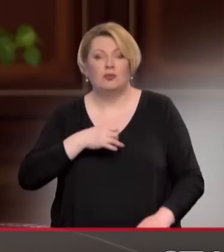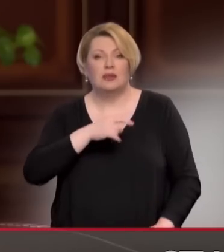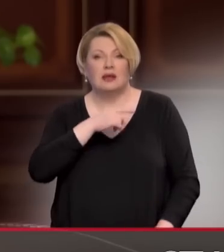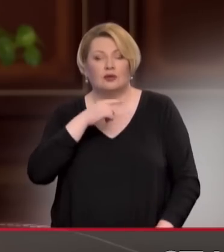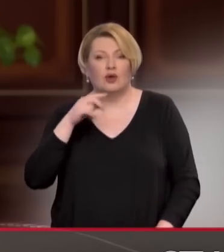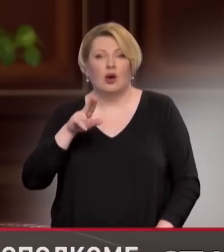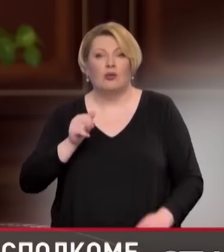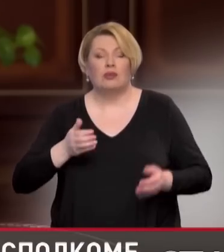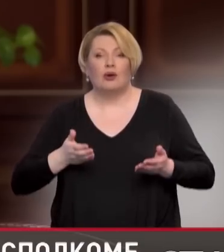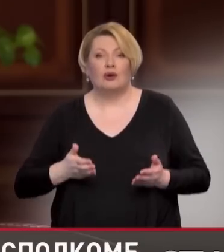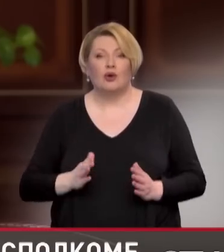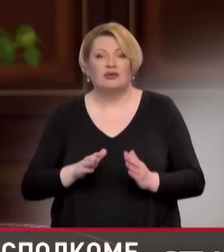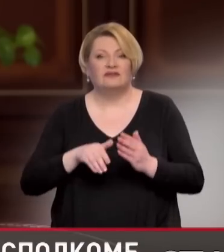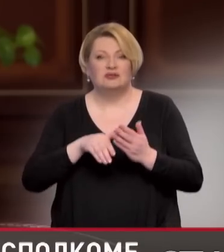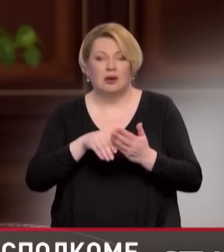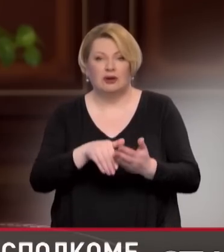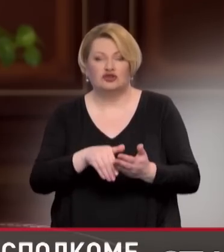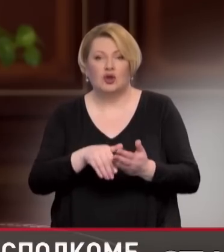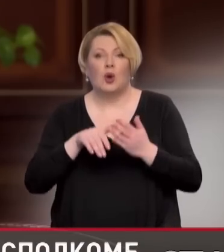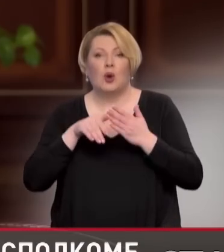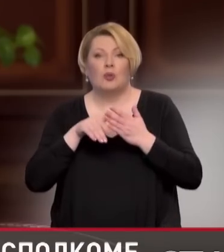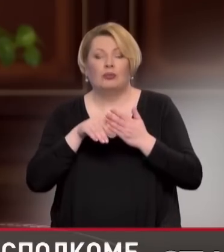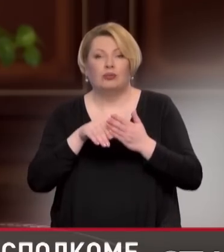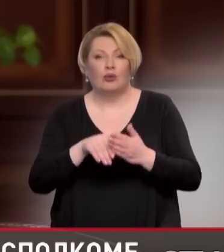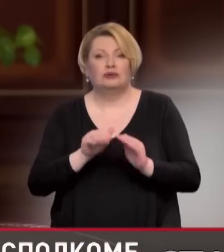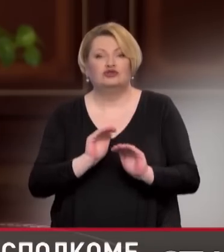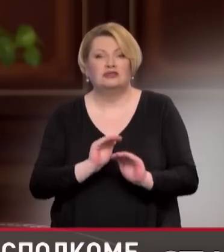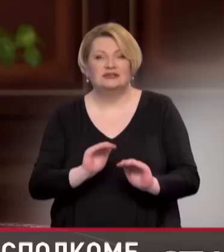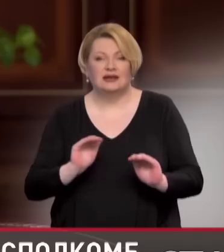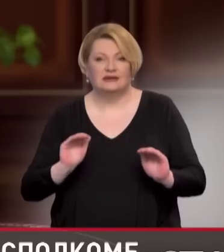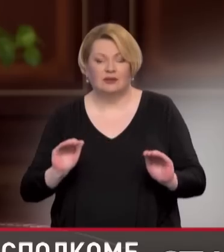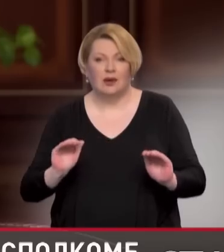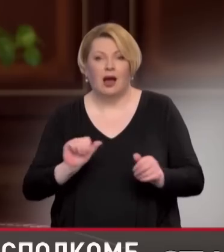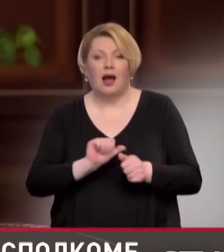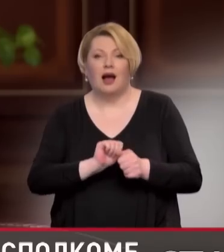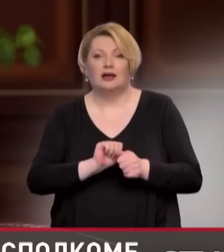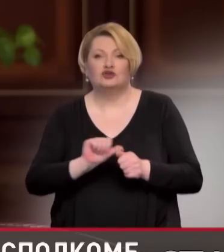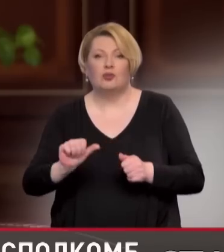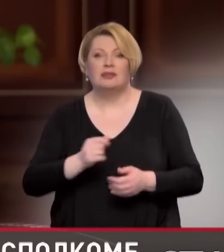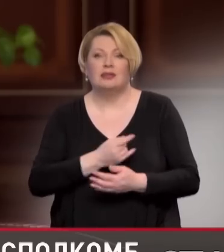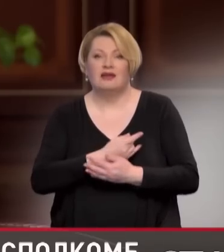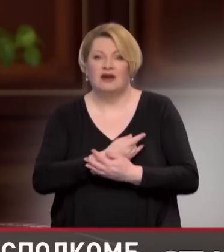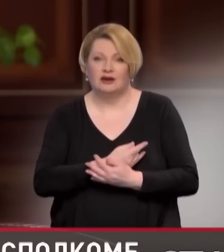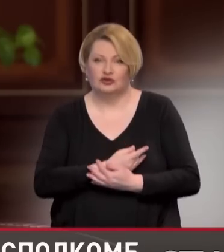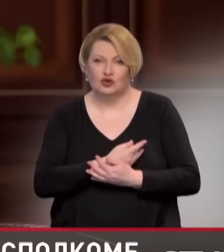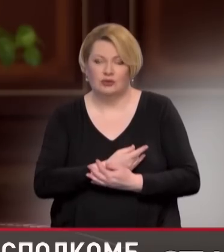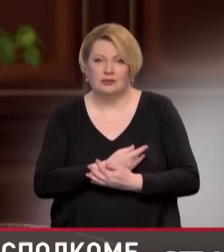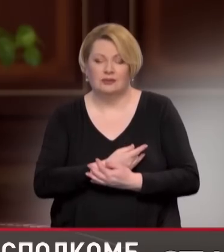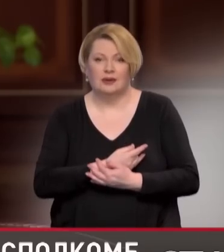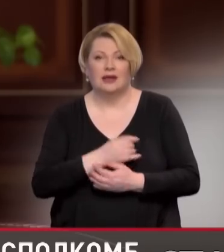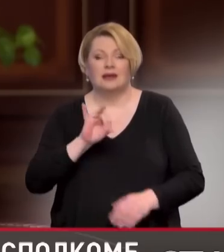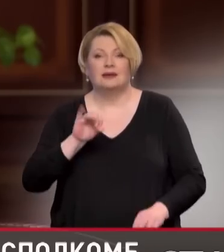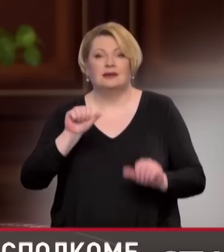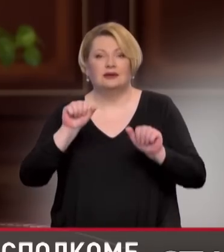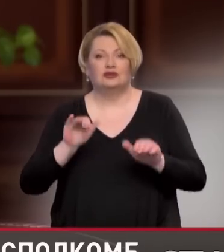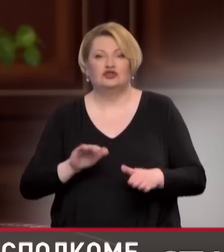по родовспоможению, помощи детям, особенно новорожденным, и